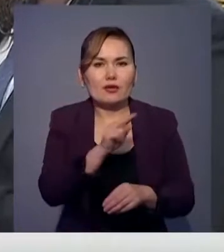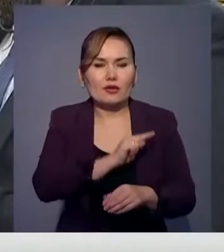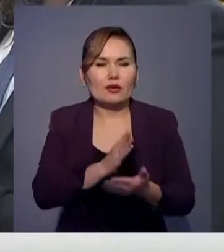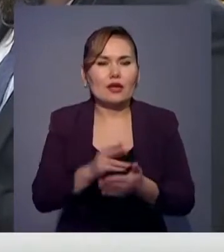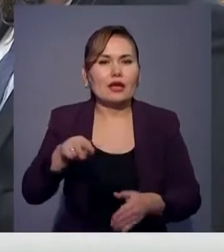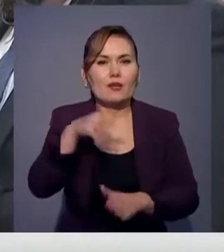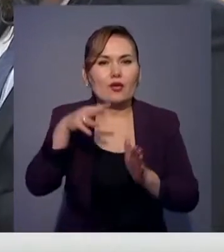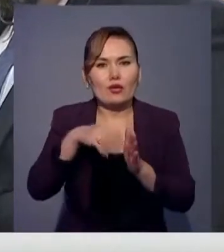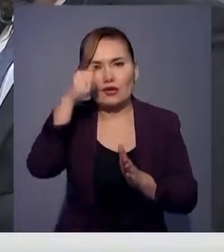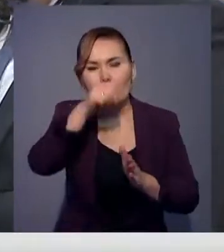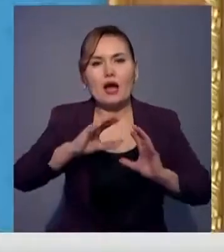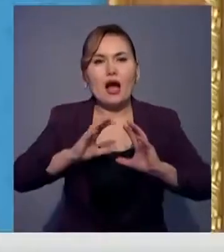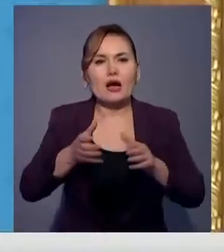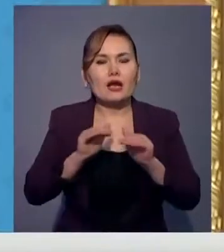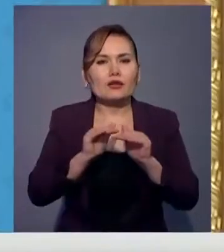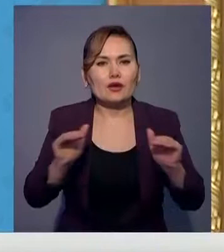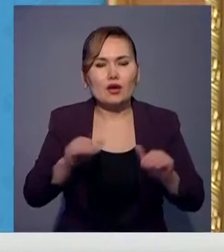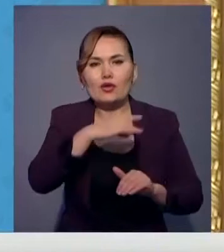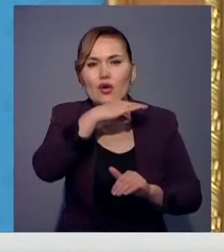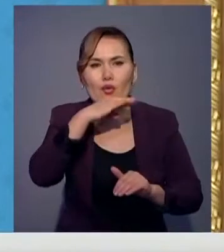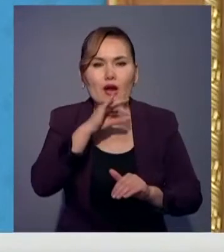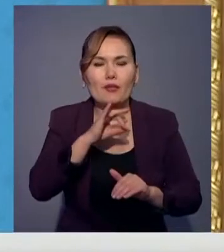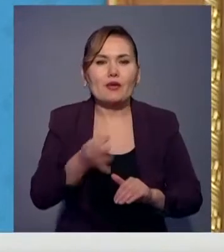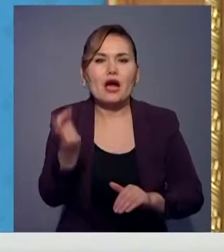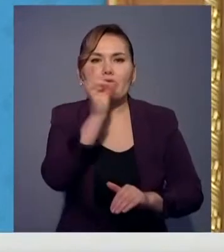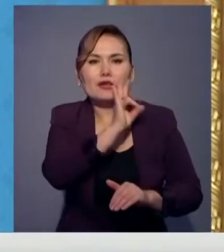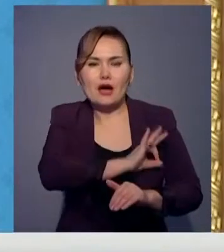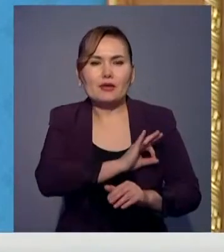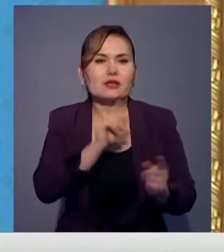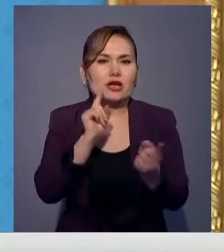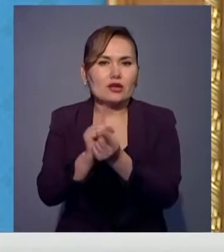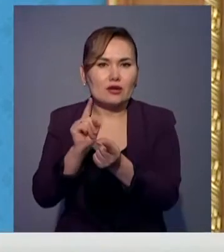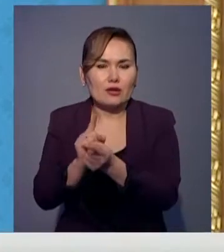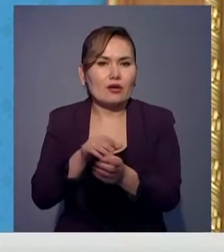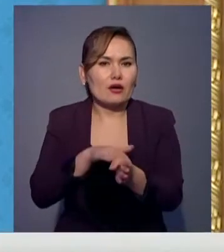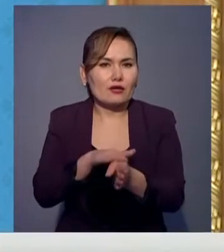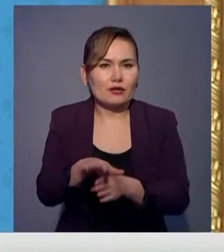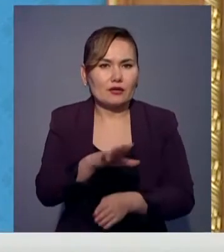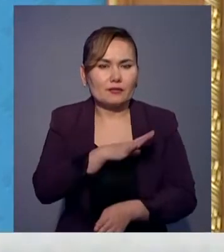2019 жыл халықаралық деңгейдегі көптеген табысты кездесулерге де толы болды.